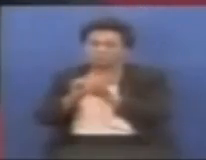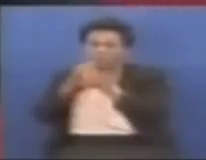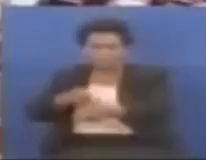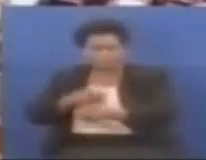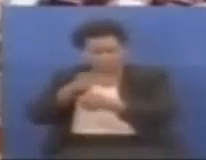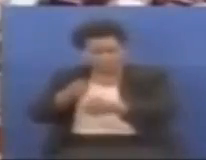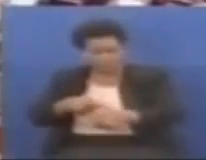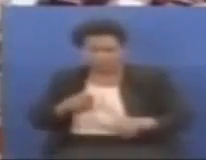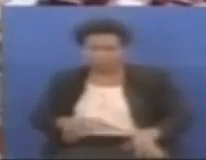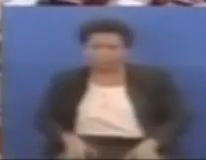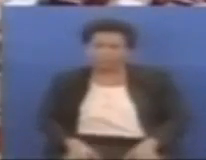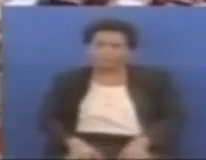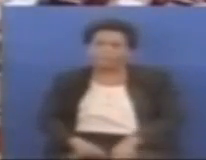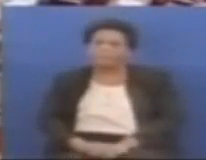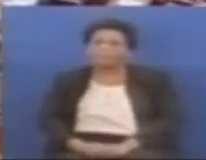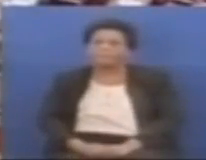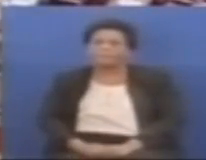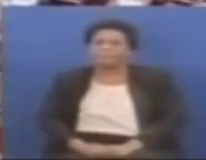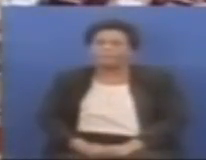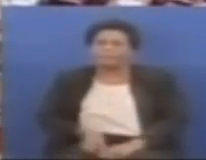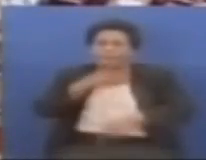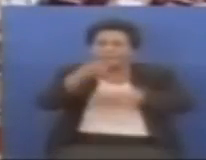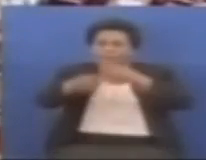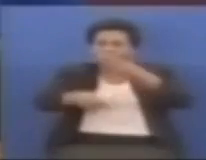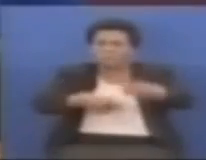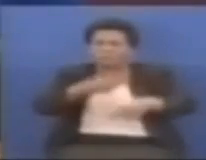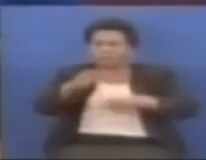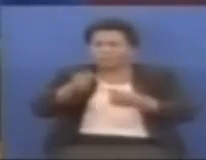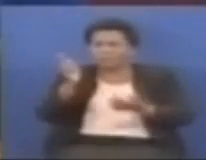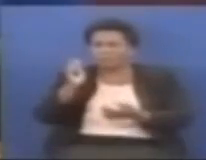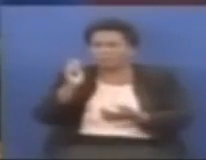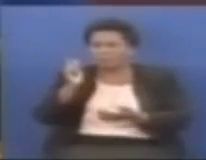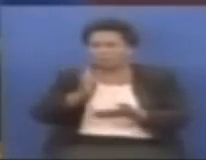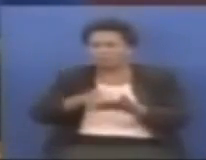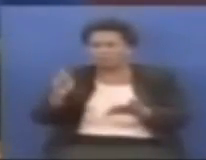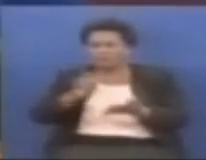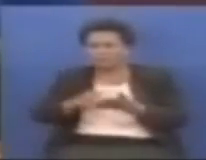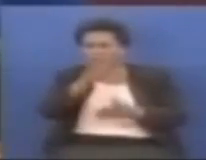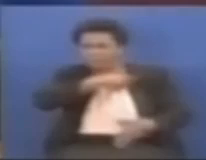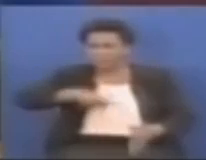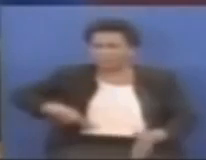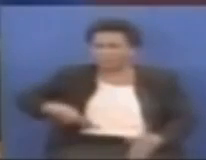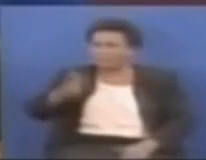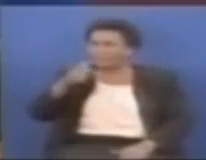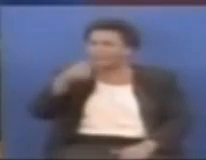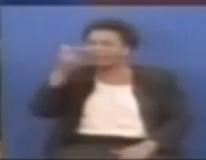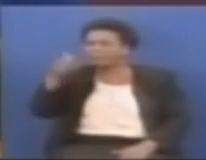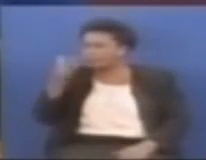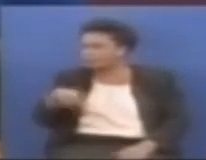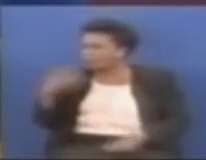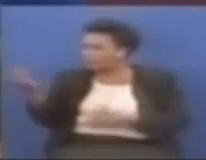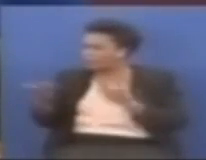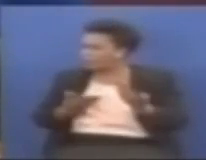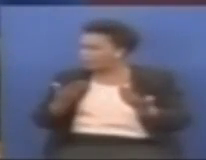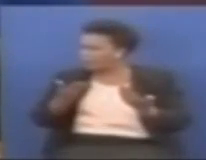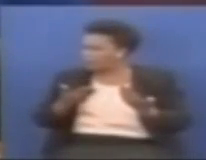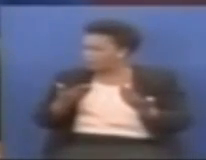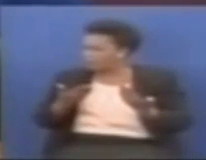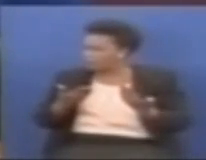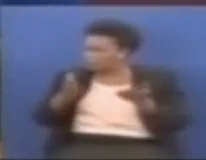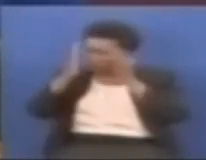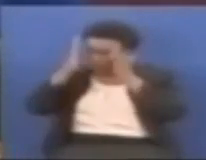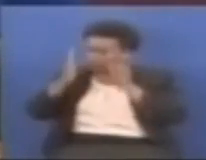kazi. Tunaendelea na TAMISEMI. Mheshimiwa mbunge wa Tabora mjini, Mheshimiwa Emmanuel